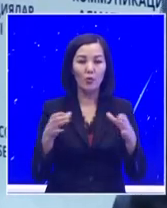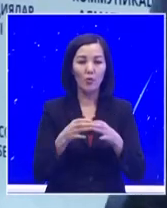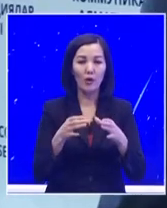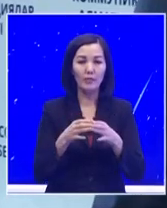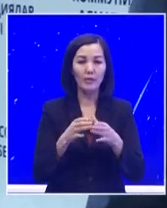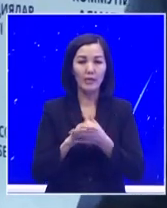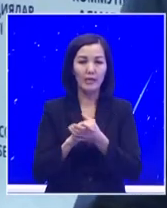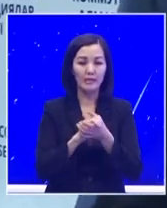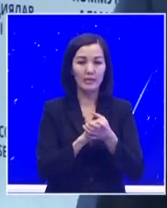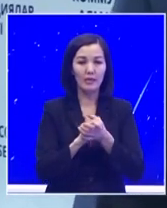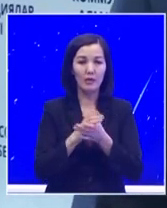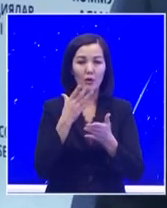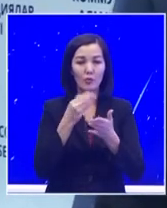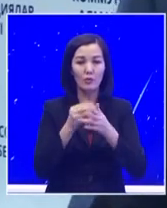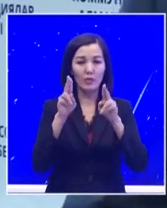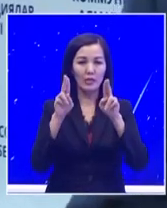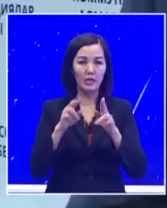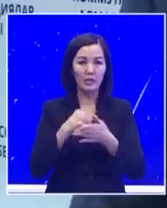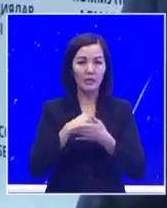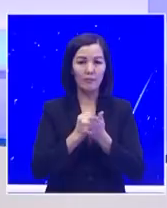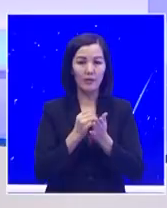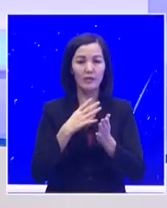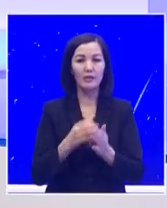өздерінің ережелерін бекітті.